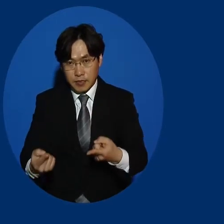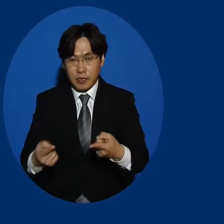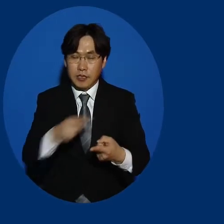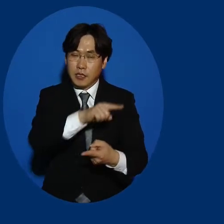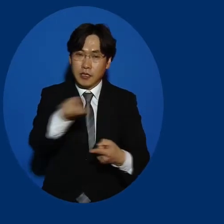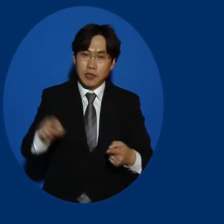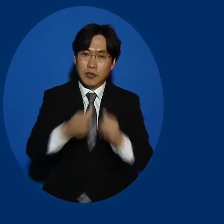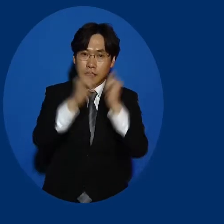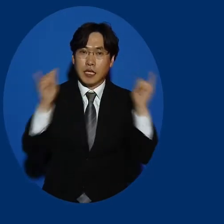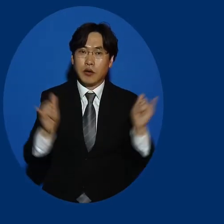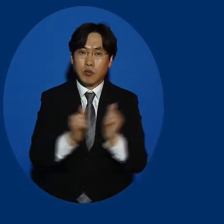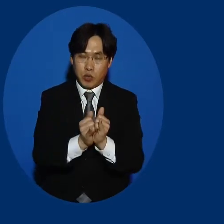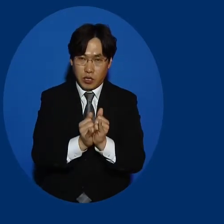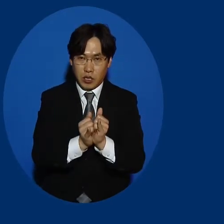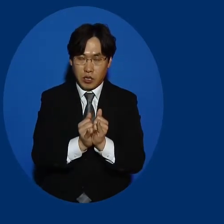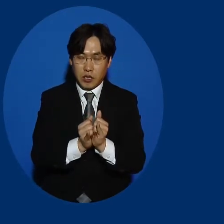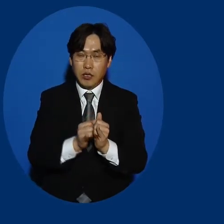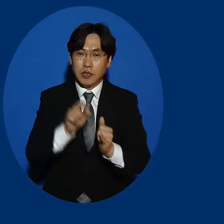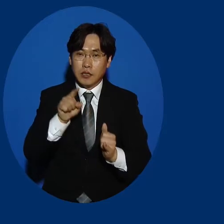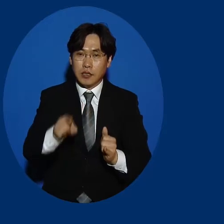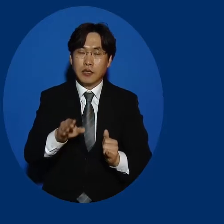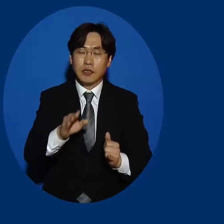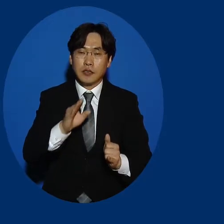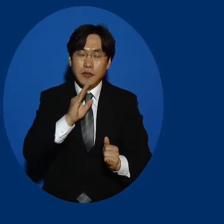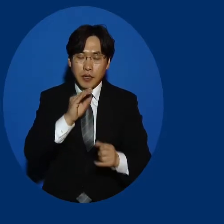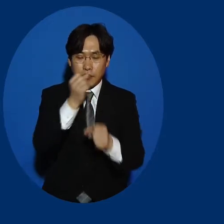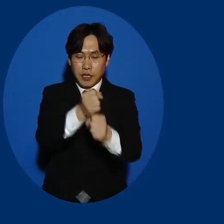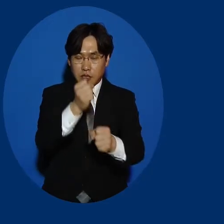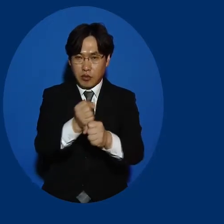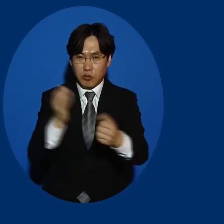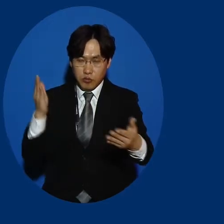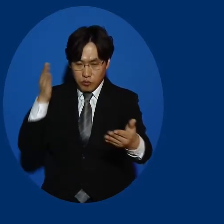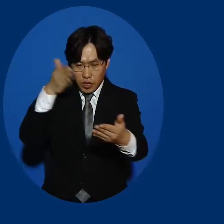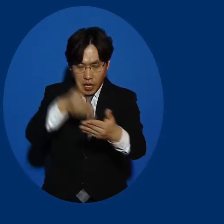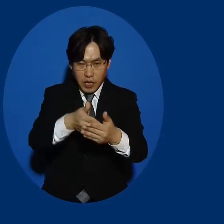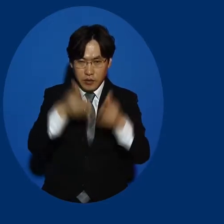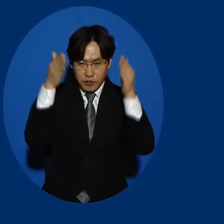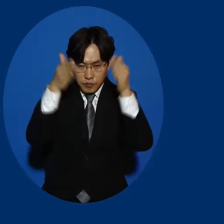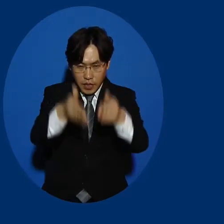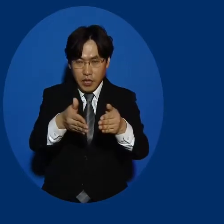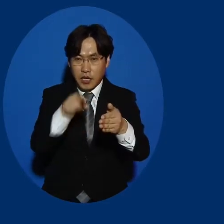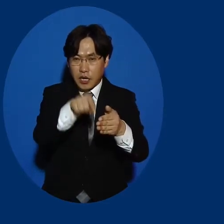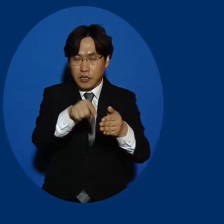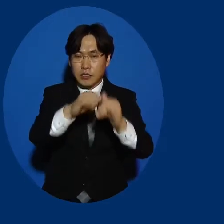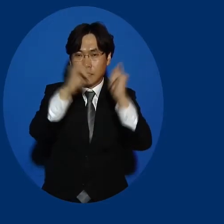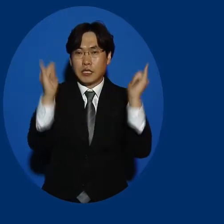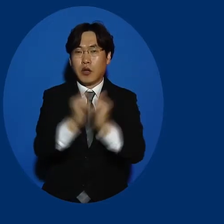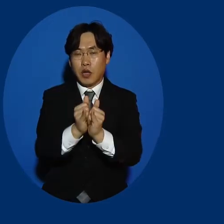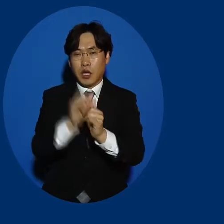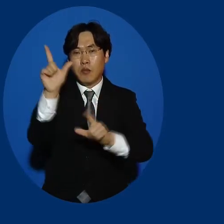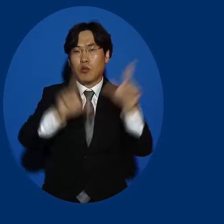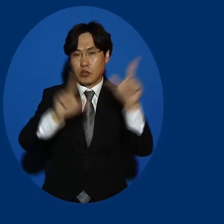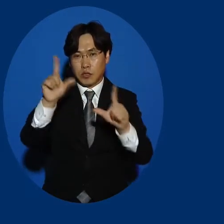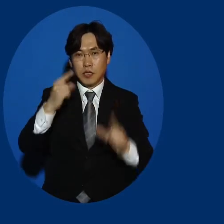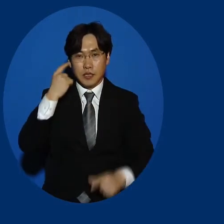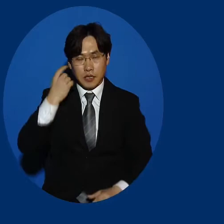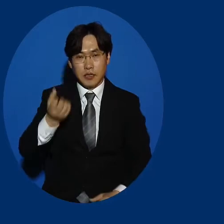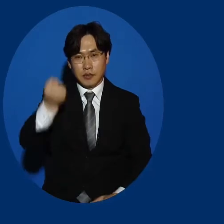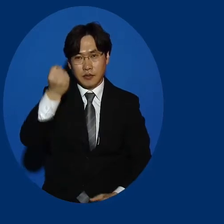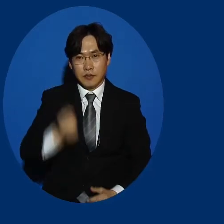이런 사회가 정말 우리가 만들어야 하고 만들어 가야 하고 지향해야 할 사회라고 저는 생각을 합니다.